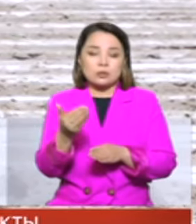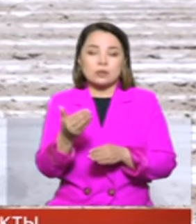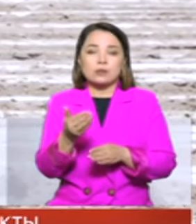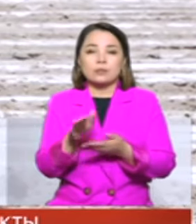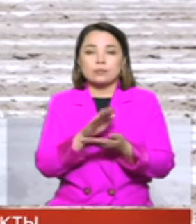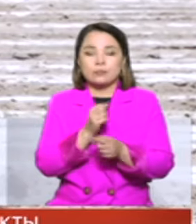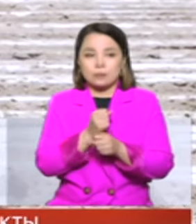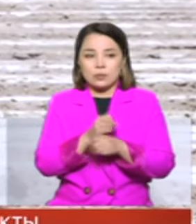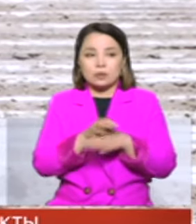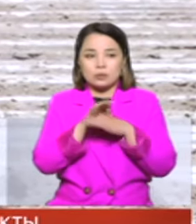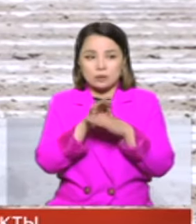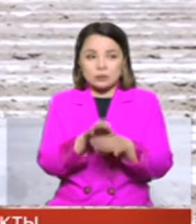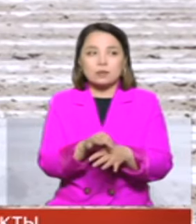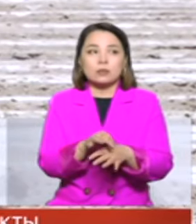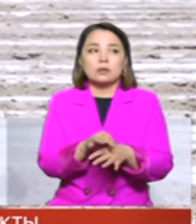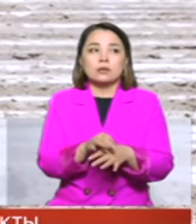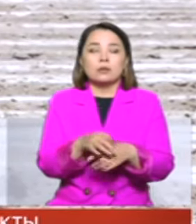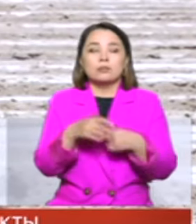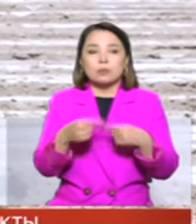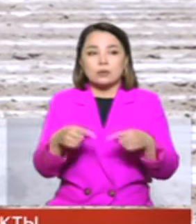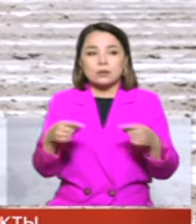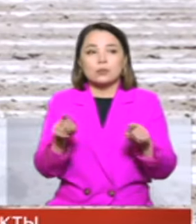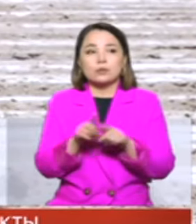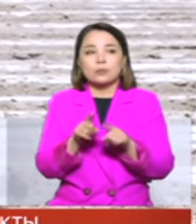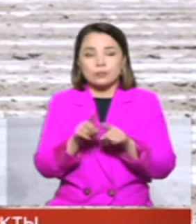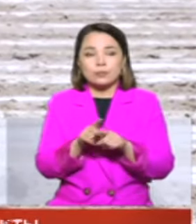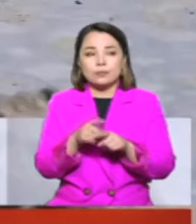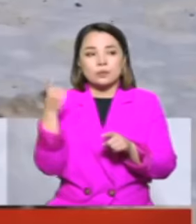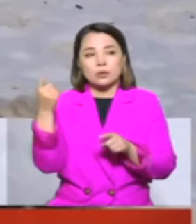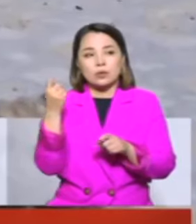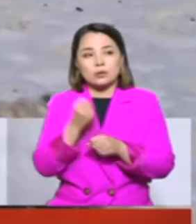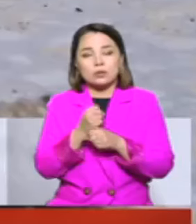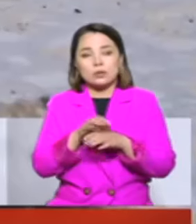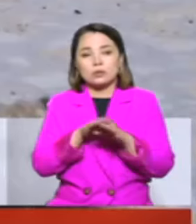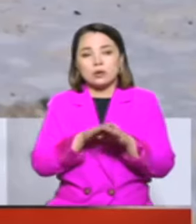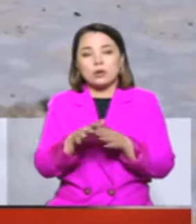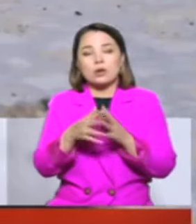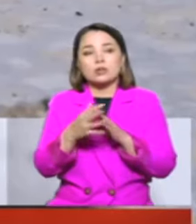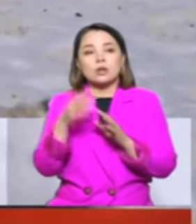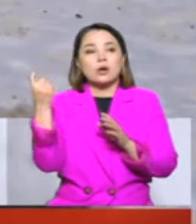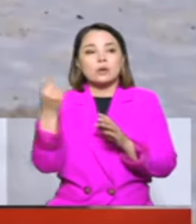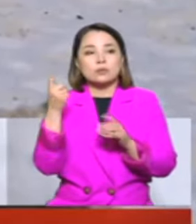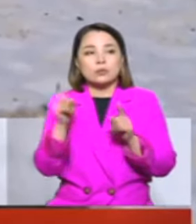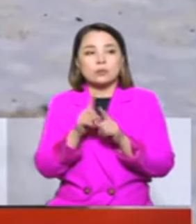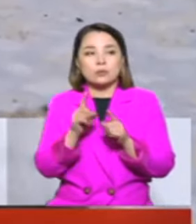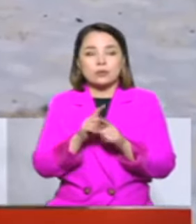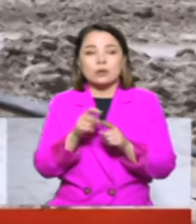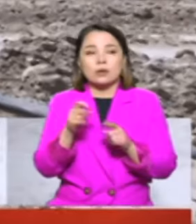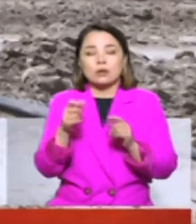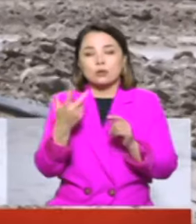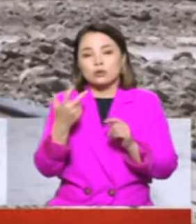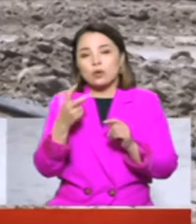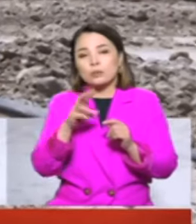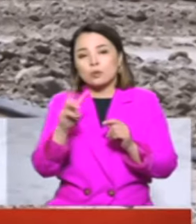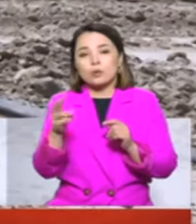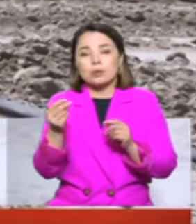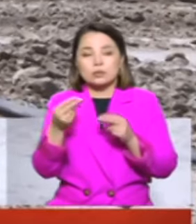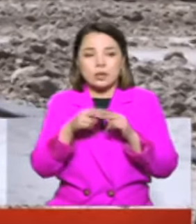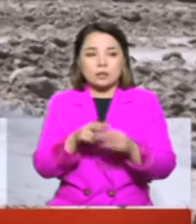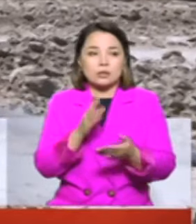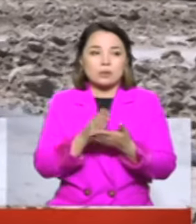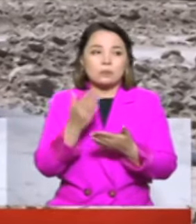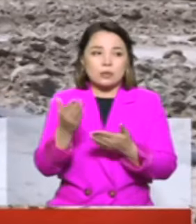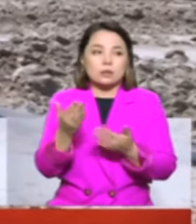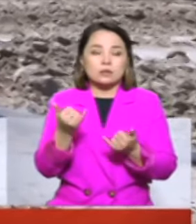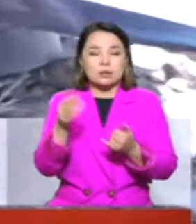мәнерлеп, одан кейін бұны басқа орта жерлерге шығаруға болады. Шаруашылық бұл бастамасына азды көпті 300 миллион теңгедей инвестиция тартты.